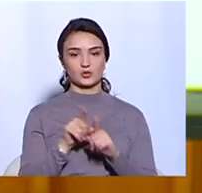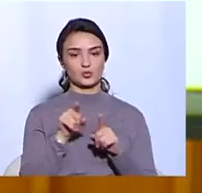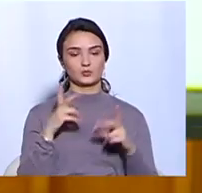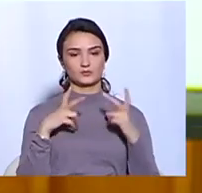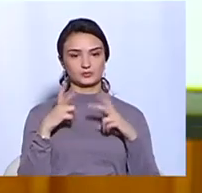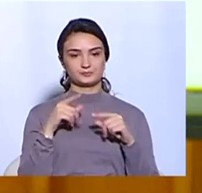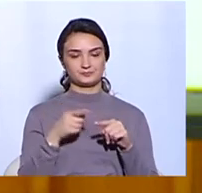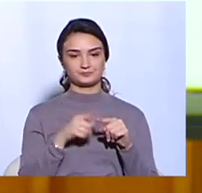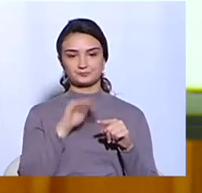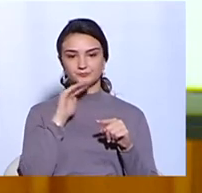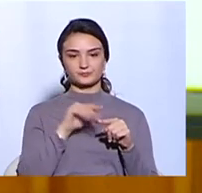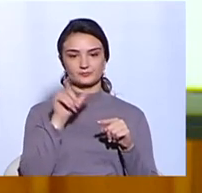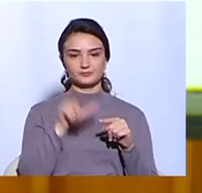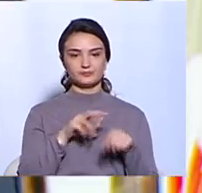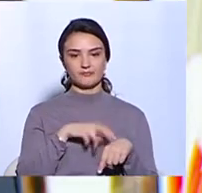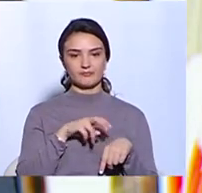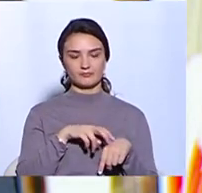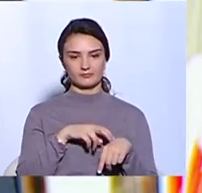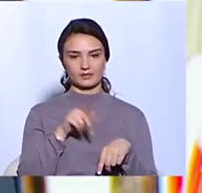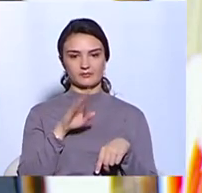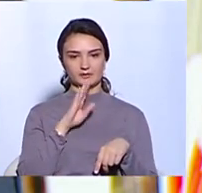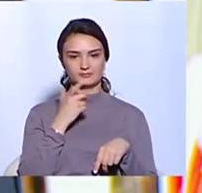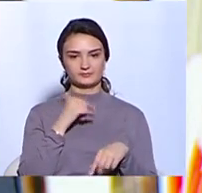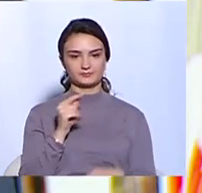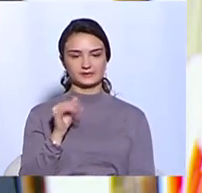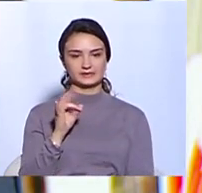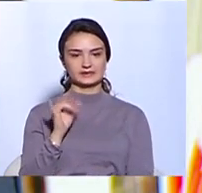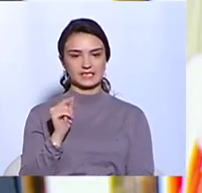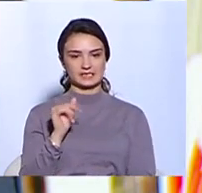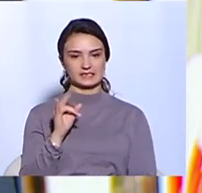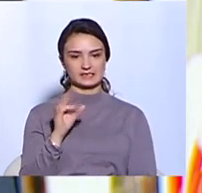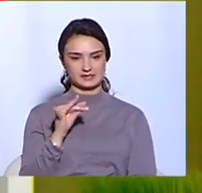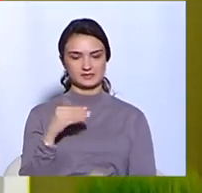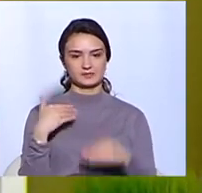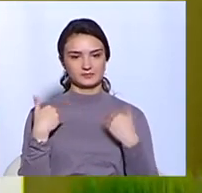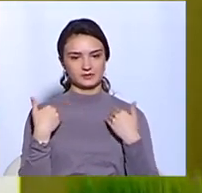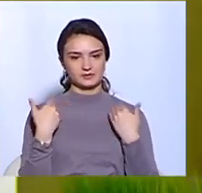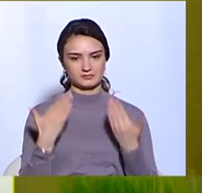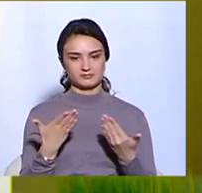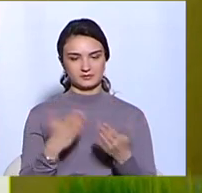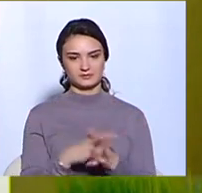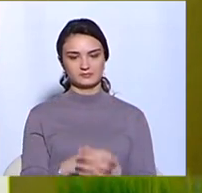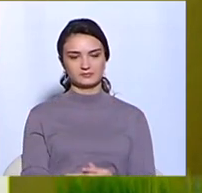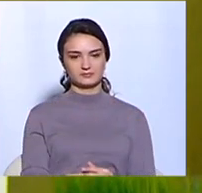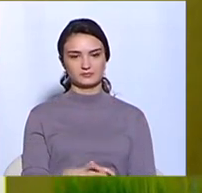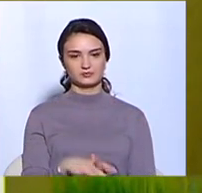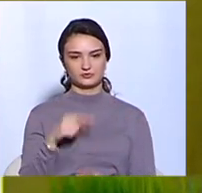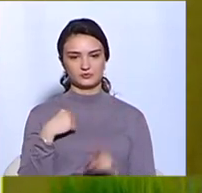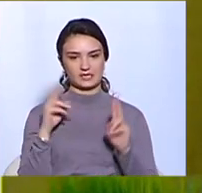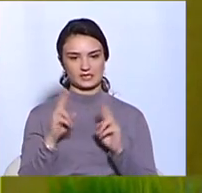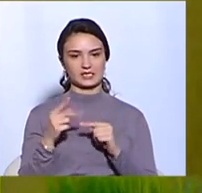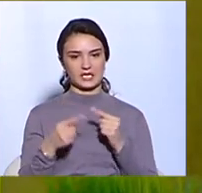უნივერსიტეტის ასოცირებული პროფესორი ექიმი გენეტიკოსი ქალბატონი თინა თინტყემალაძე. დილამშვიდობისა ქალბატონებო, ჩვენ გვაქვს